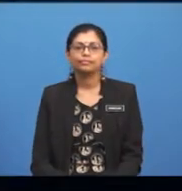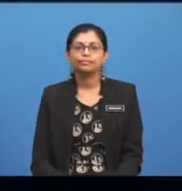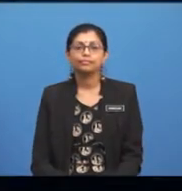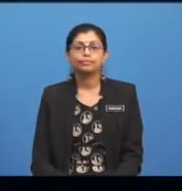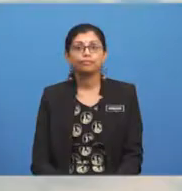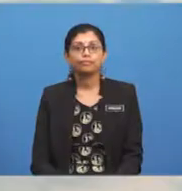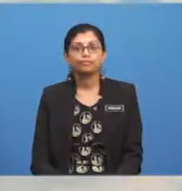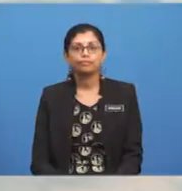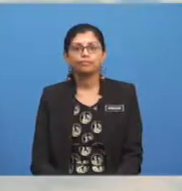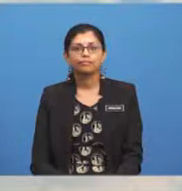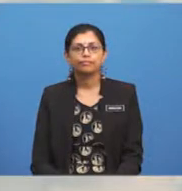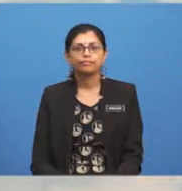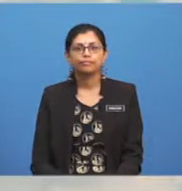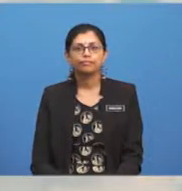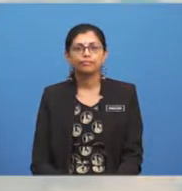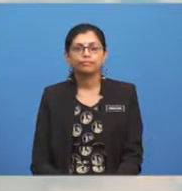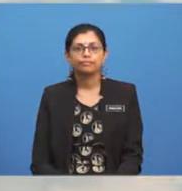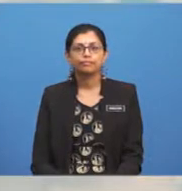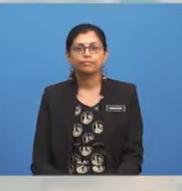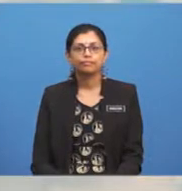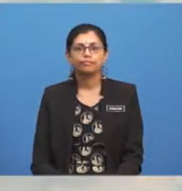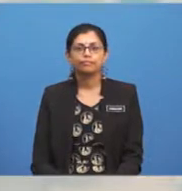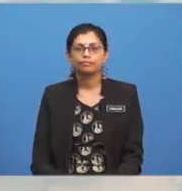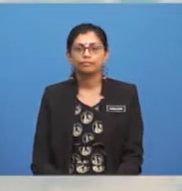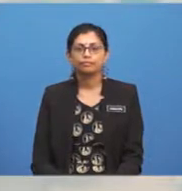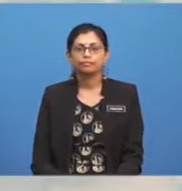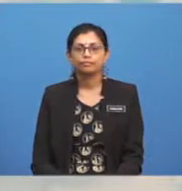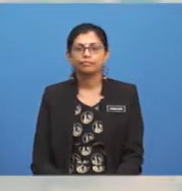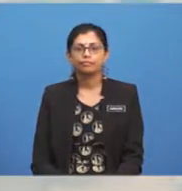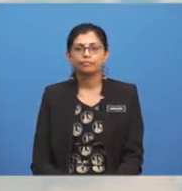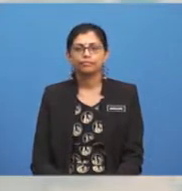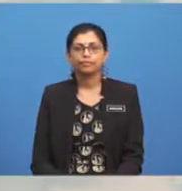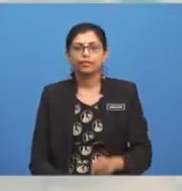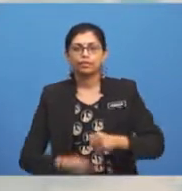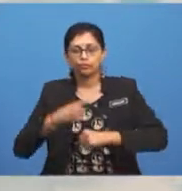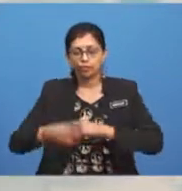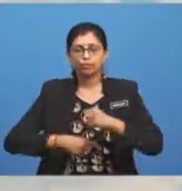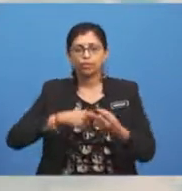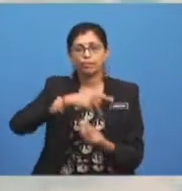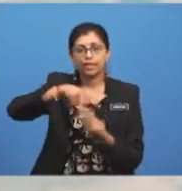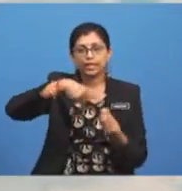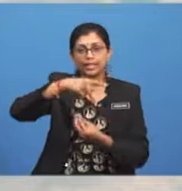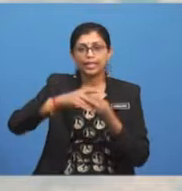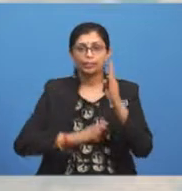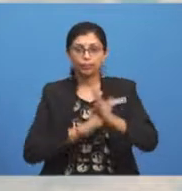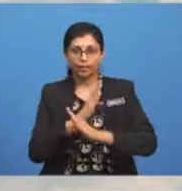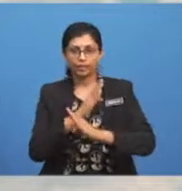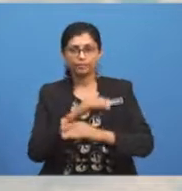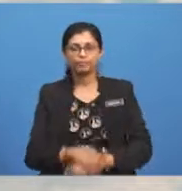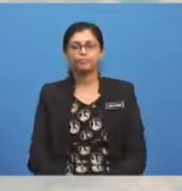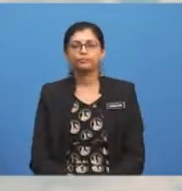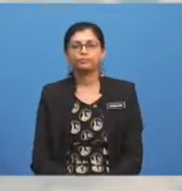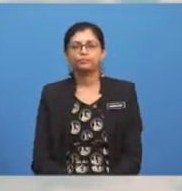pertama, kedua-dua satelit sudah tentu mengorbit mengelilingi bumi, bukan? Dan yang